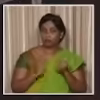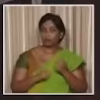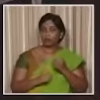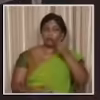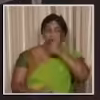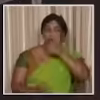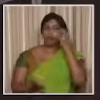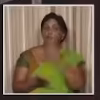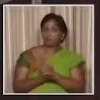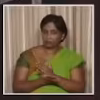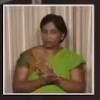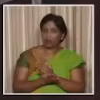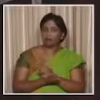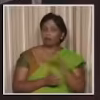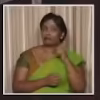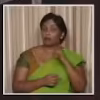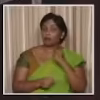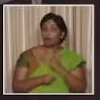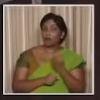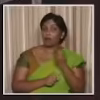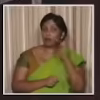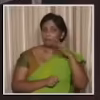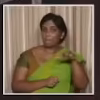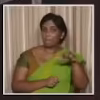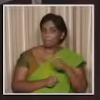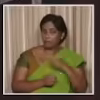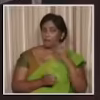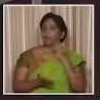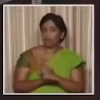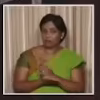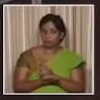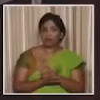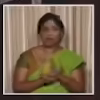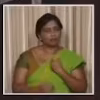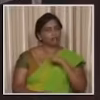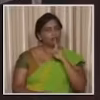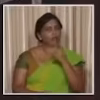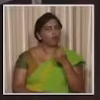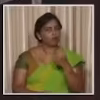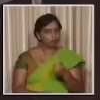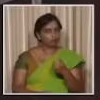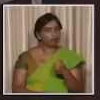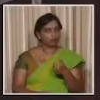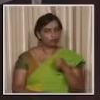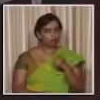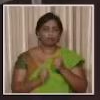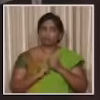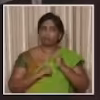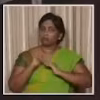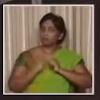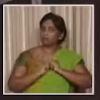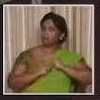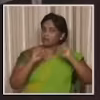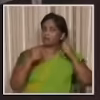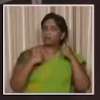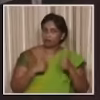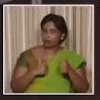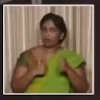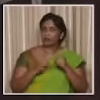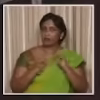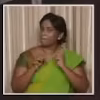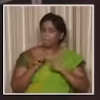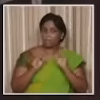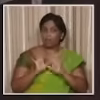හොරකම නවත්තන්න හදනවා. එතුමා රාජ්‍ය මුදල් අයිතා පරිහරණය නවත්තන්න හදනවා. ඉතින් මම කියන්නේ ඒක හොඳයි. එතුමා ගෙනියන සටන හොඳයි. ඒක ප්‍රශ්නයක්